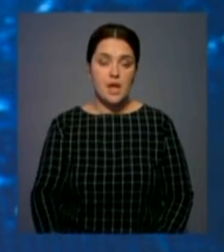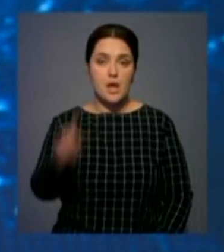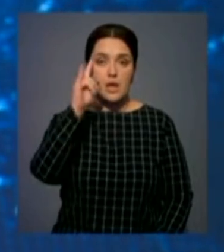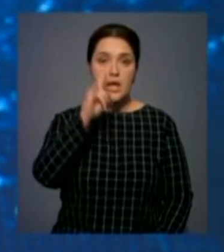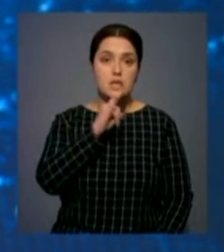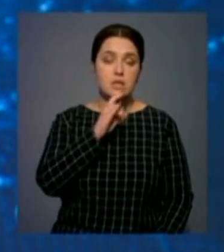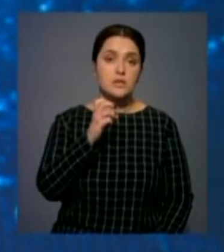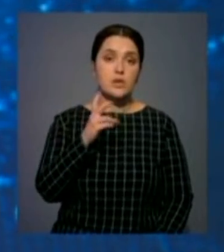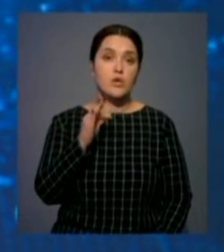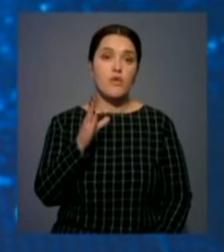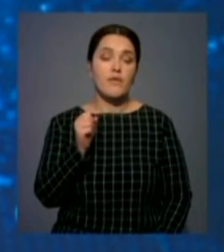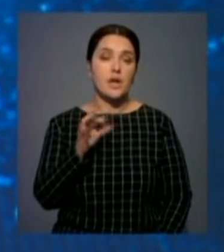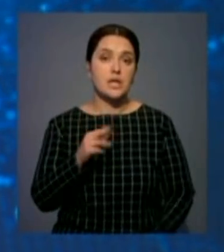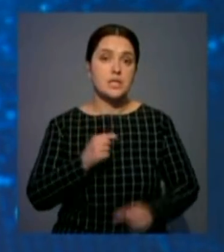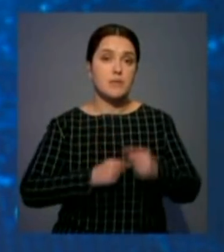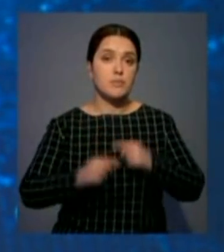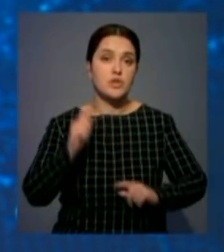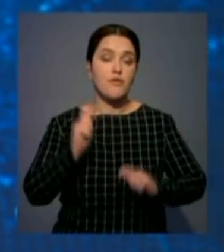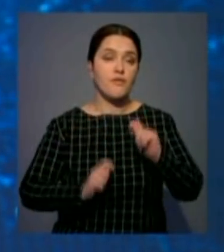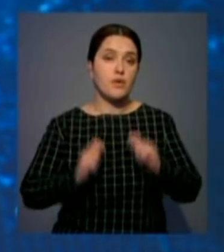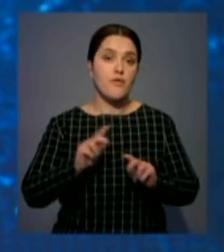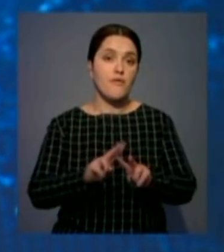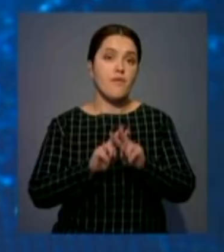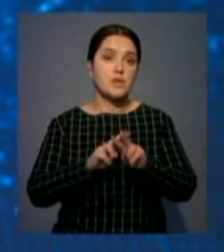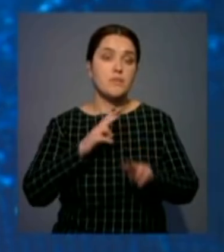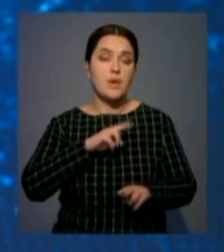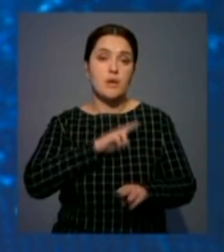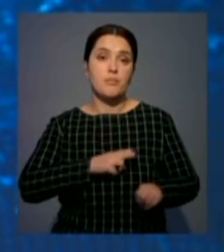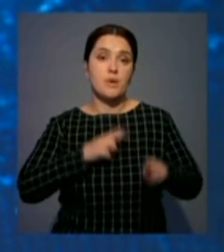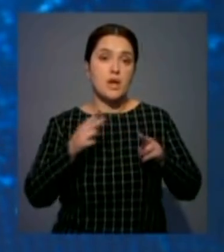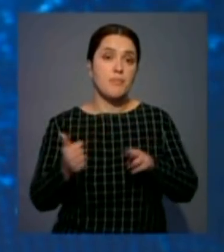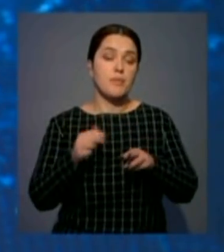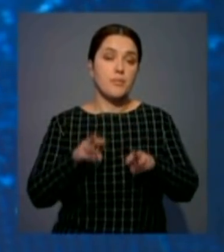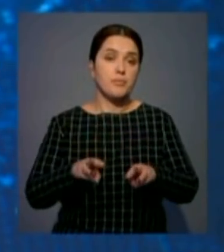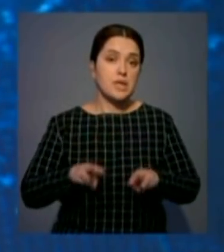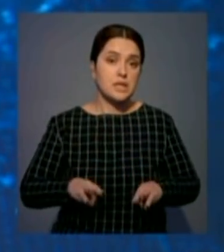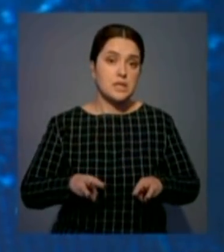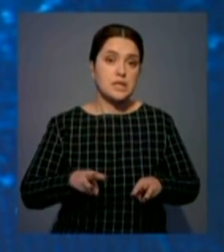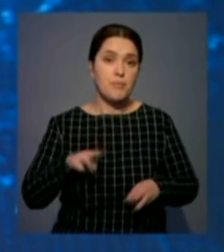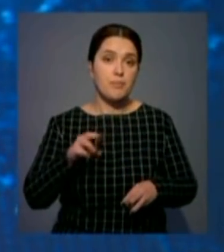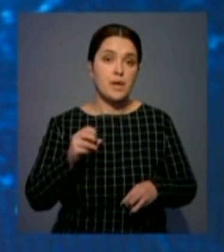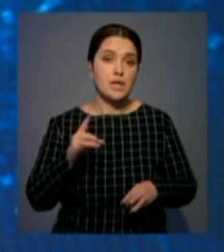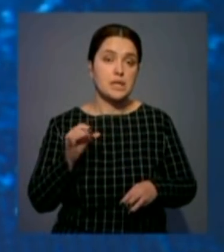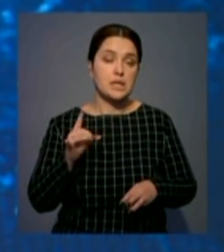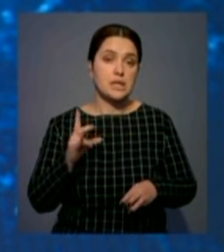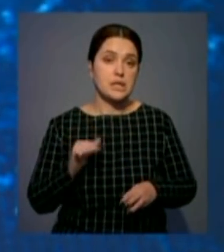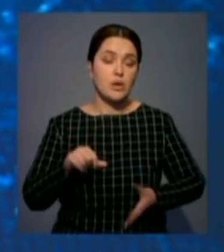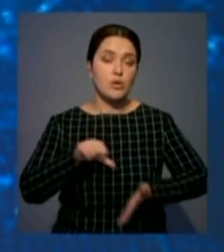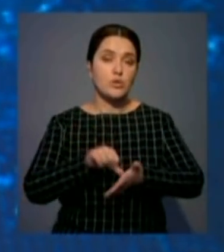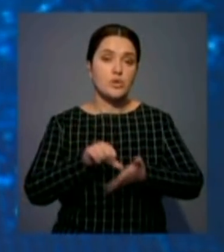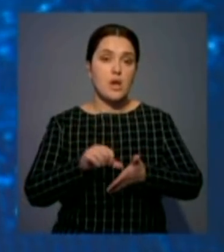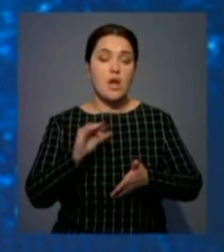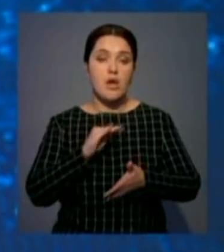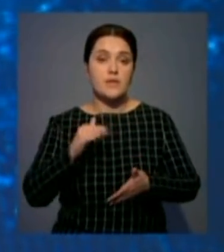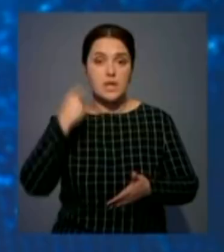Казахстана и Словакии. Бизнес-форум двух стран прошел в Астане в рамках рабочего визита премьер-министра Словакии Петера Пеллегрини. В нем